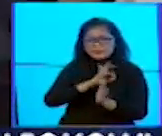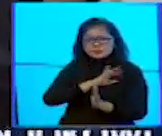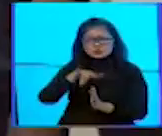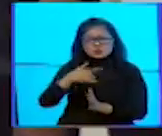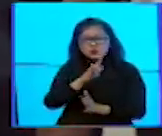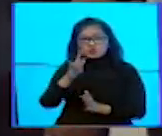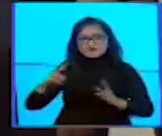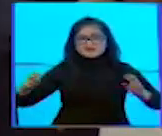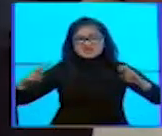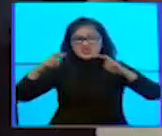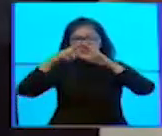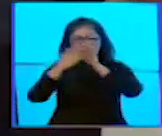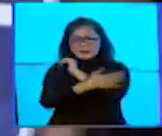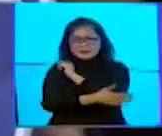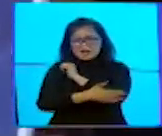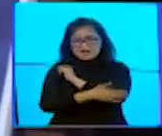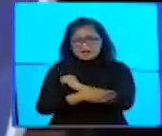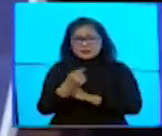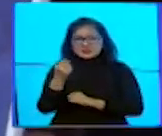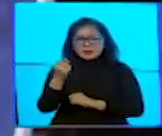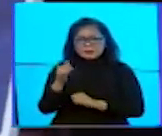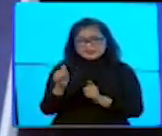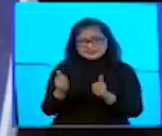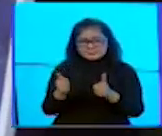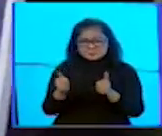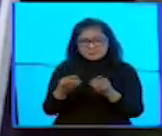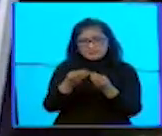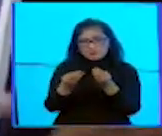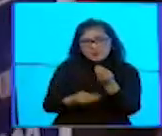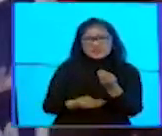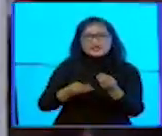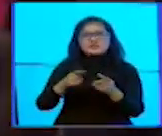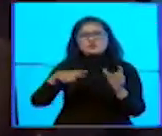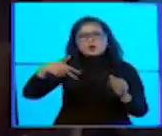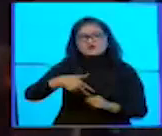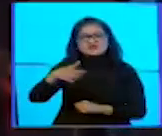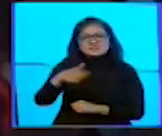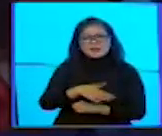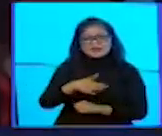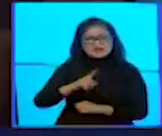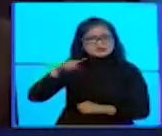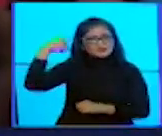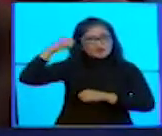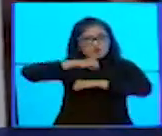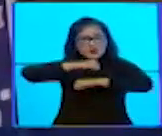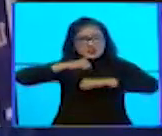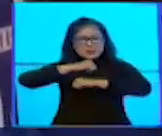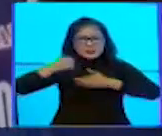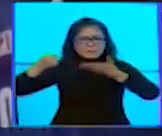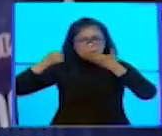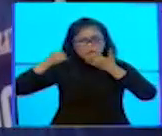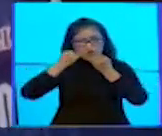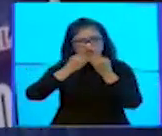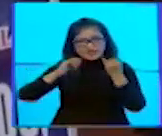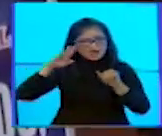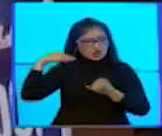Istana Negara Rahmat Erwin Abdulloh akan dipersiapkan mewakili Sulawesi Selatan di ajang Pekan Olahraga Nasional di Papua akhir tahun